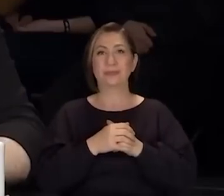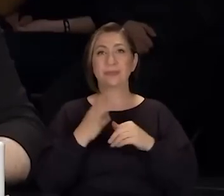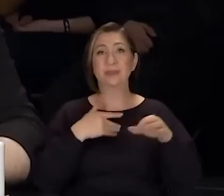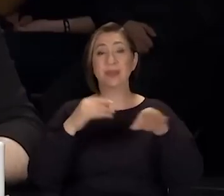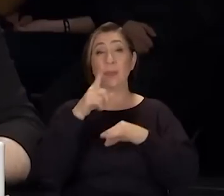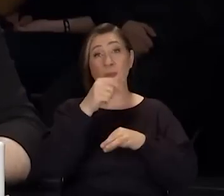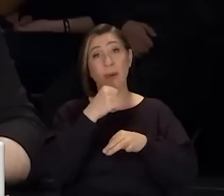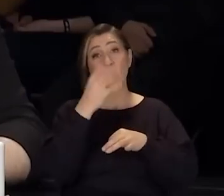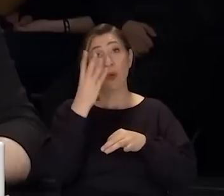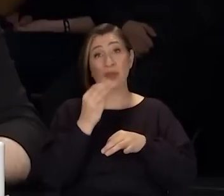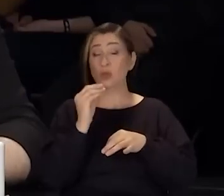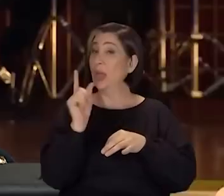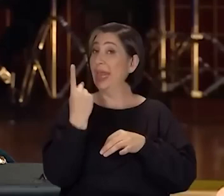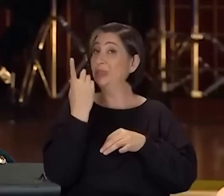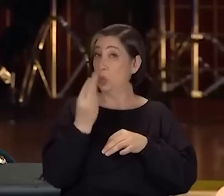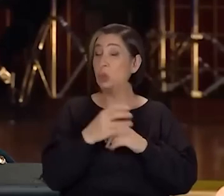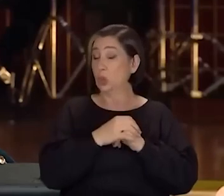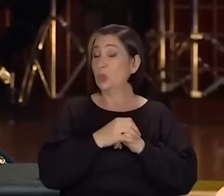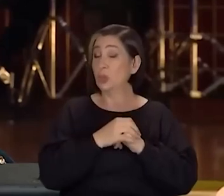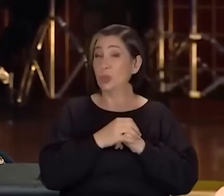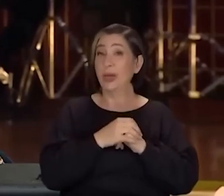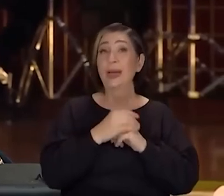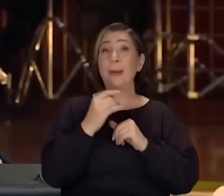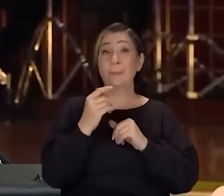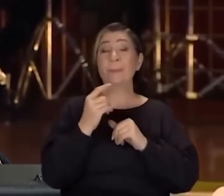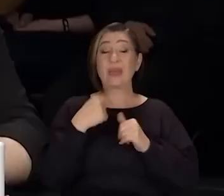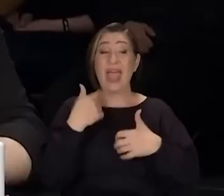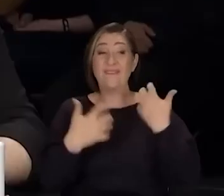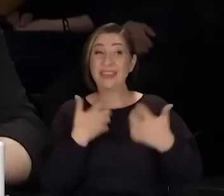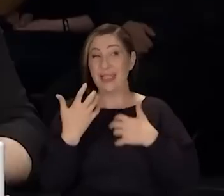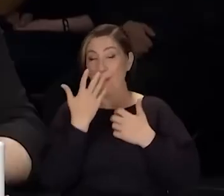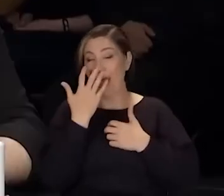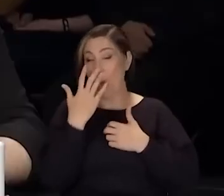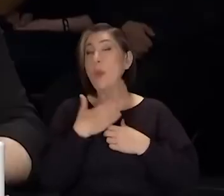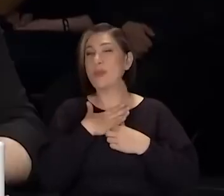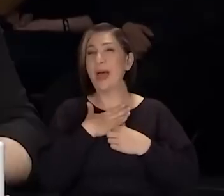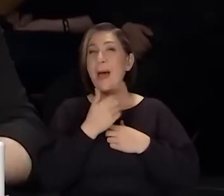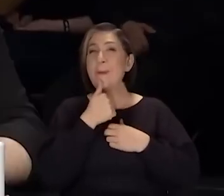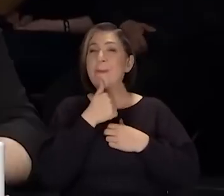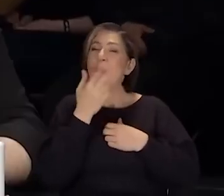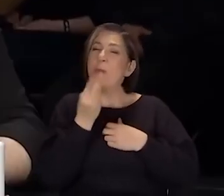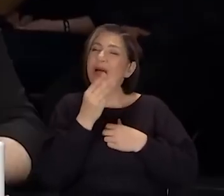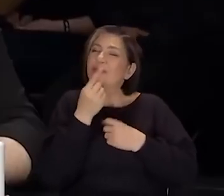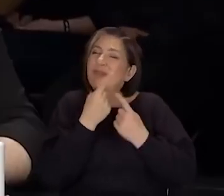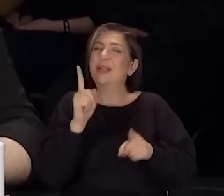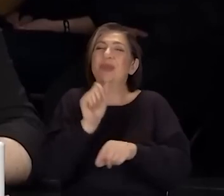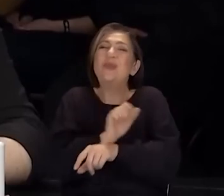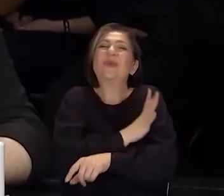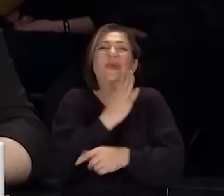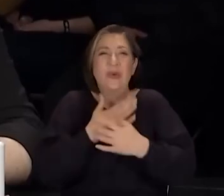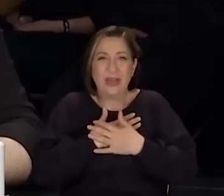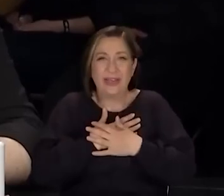de planımız... Senin baba olman da çok ilginç olur. Ya ben onu hevesle bekliyorum. Yani baba olmak ayrı bir duygu.